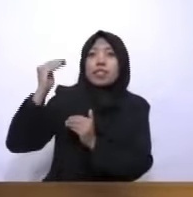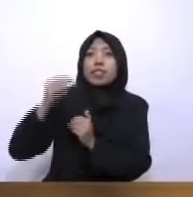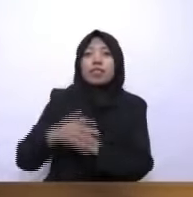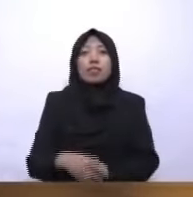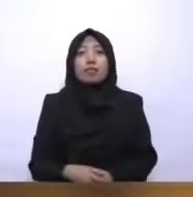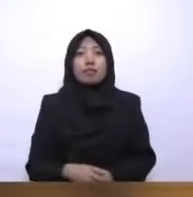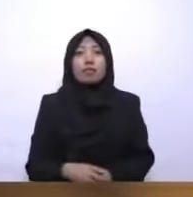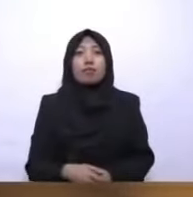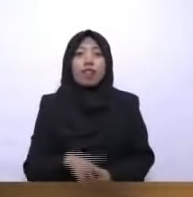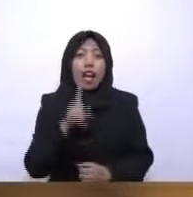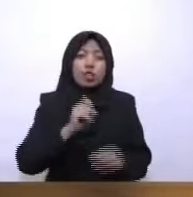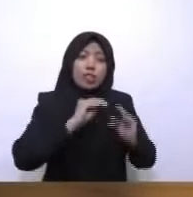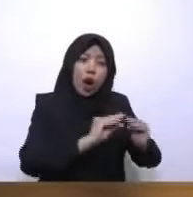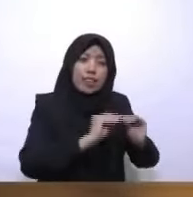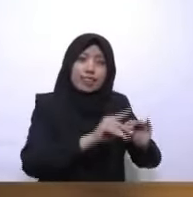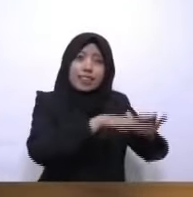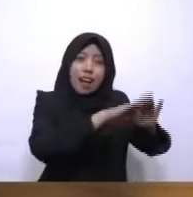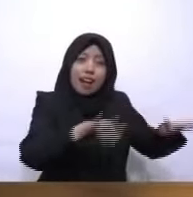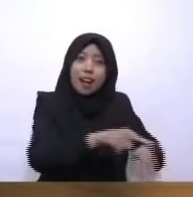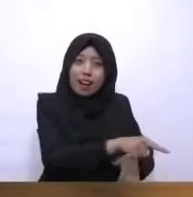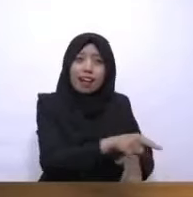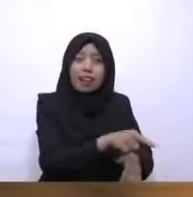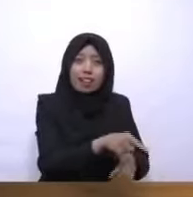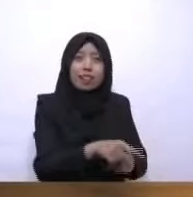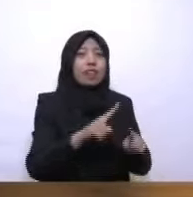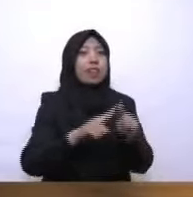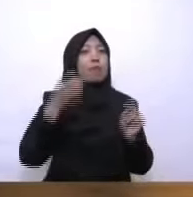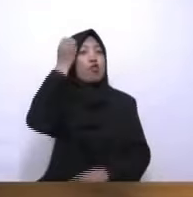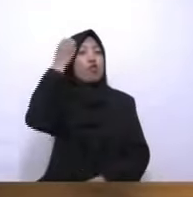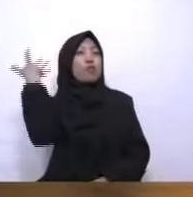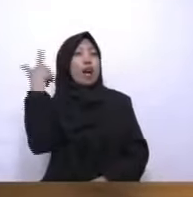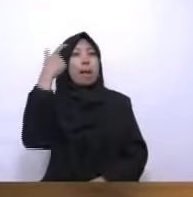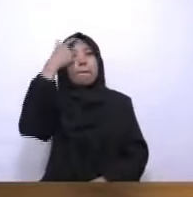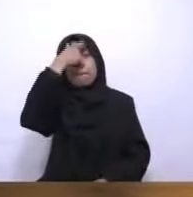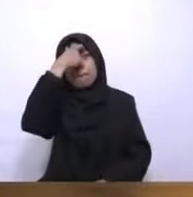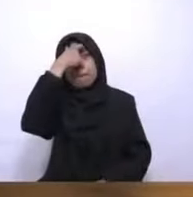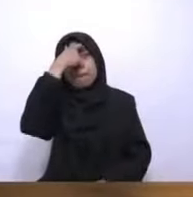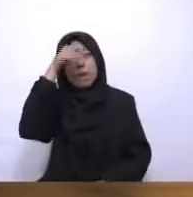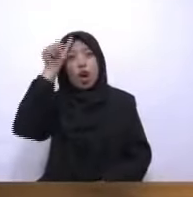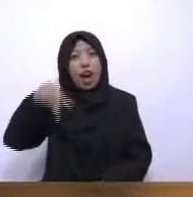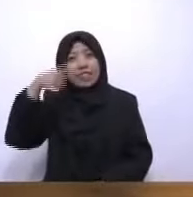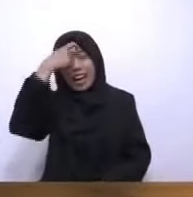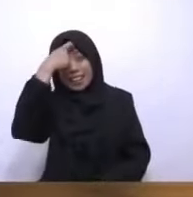hipertensi. Nah, tapi Neng Gita lupa bahwa pasien gagal ginjal butuh fasilitas